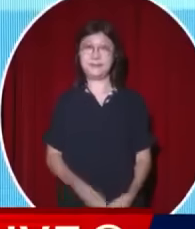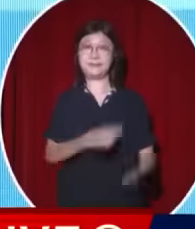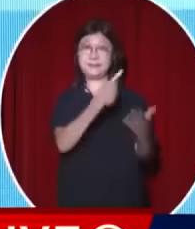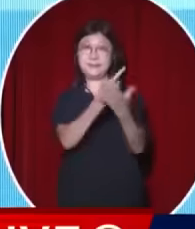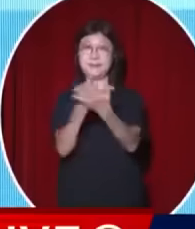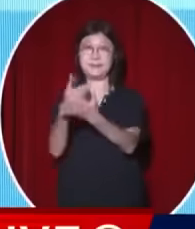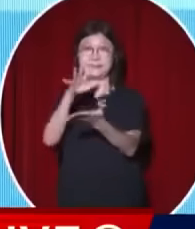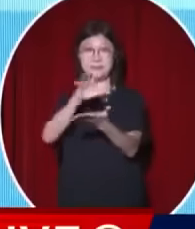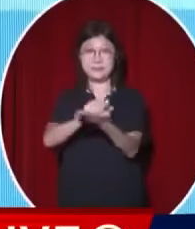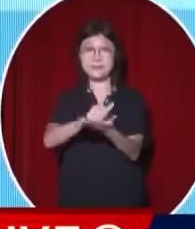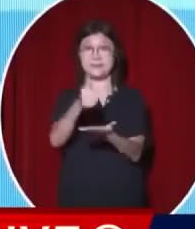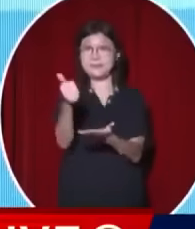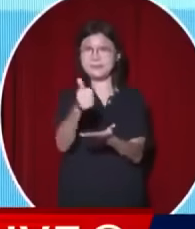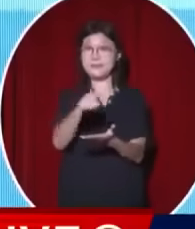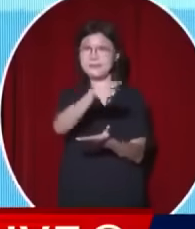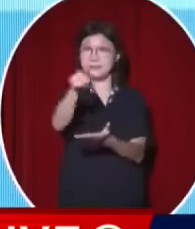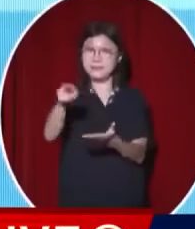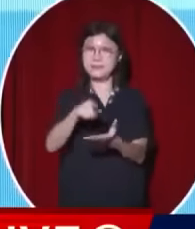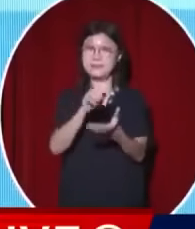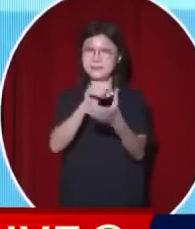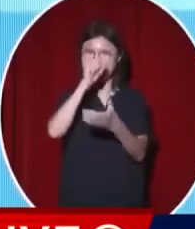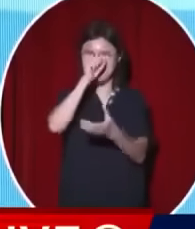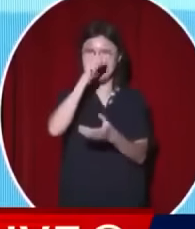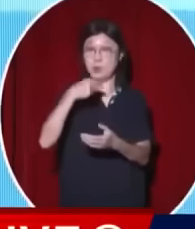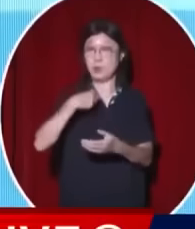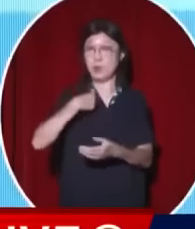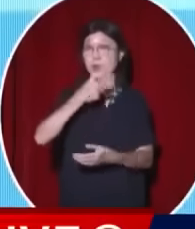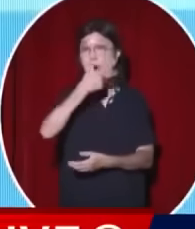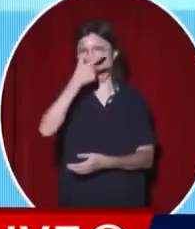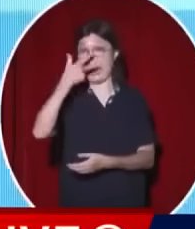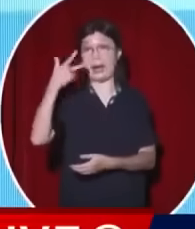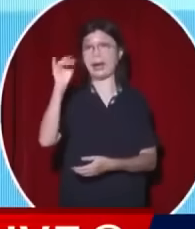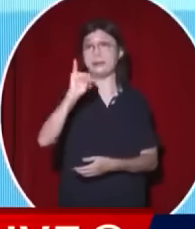各位记者朋友们，大家好，我是赖佩霞。